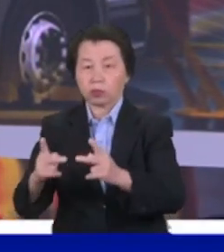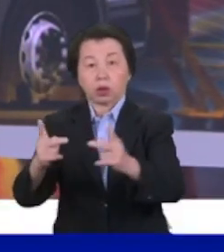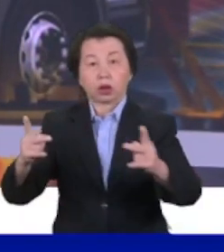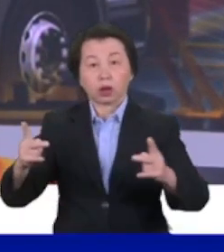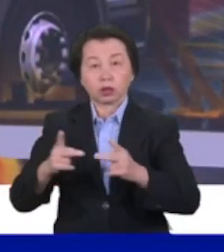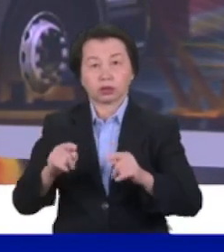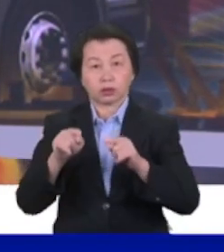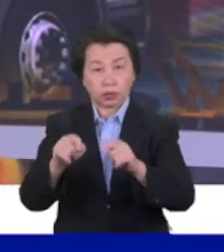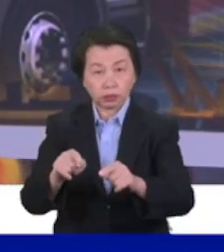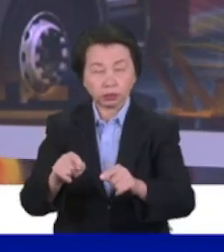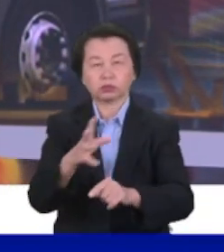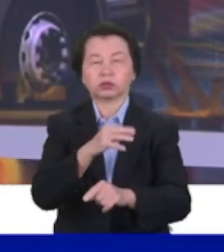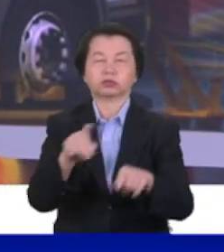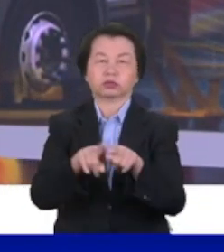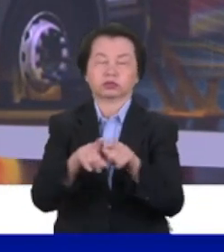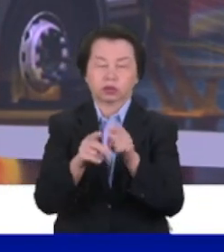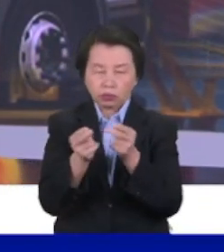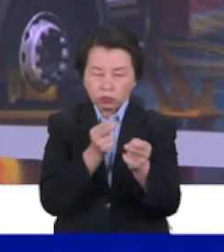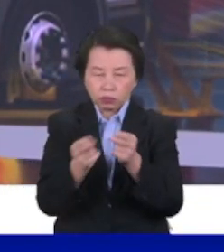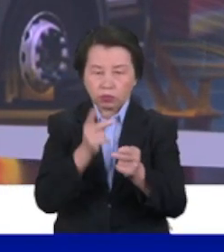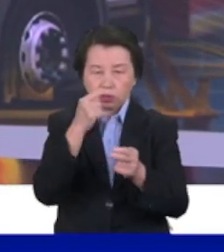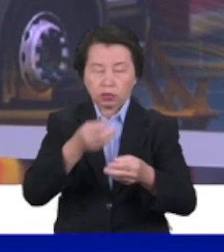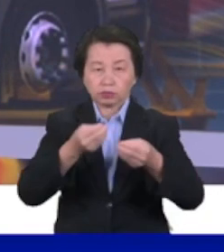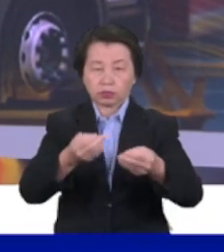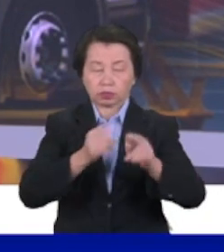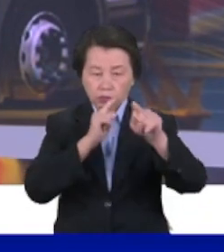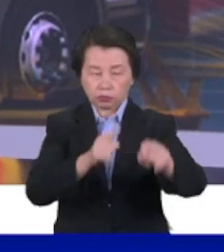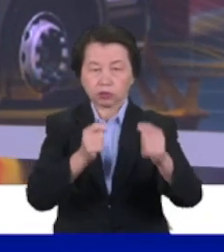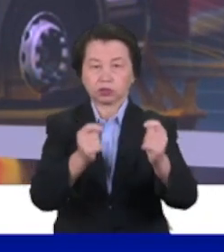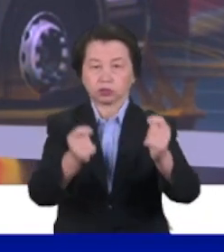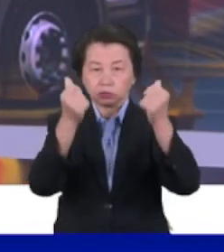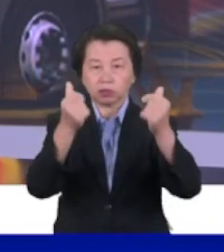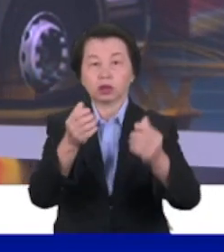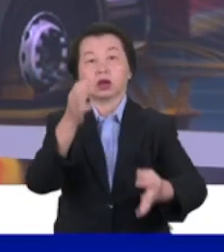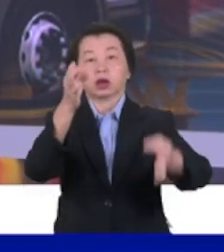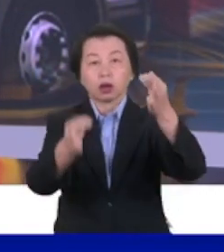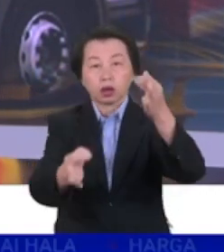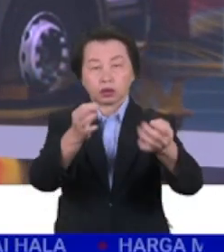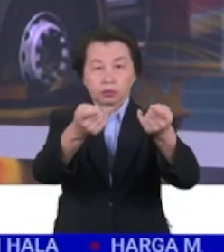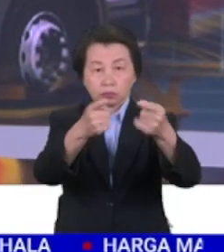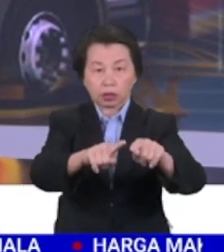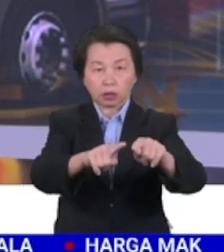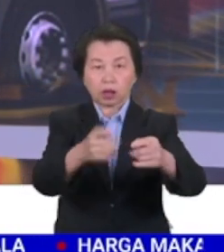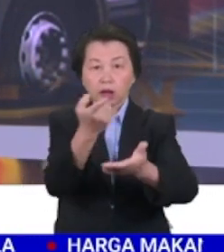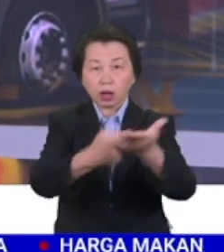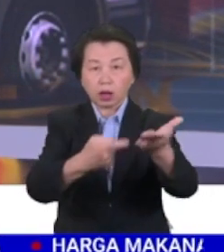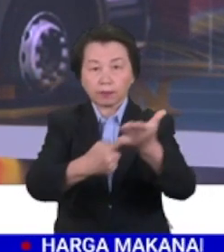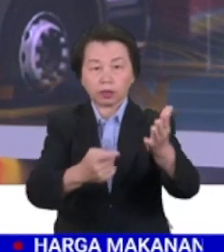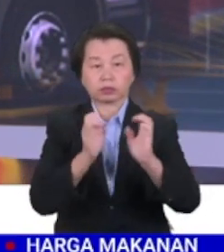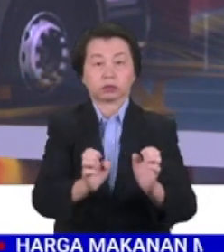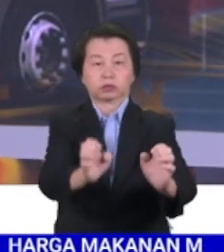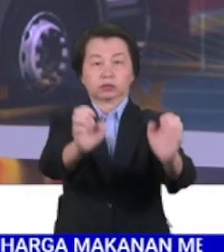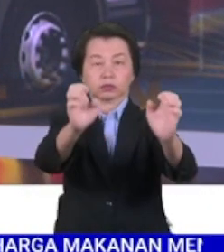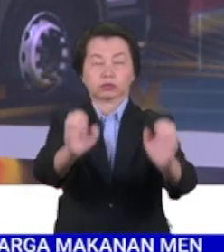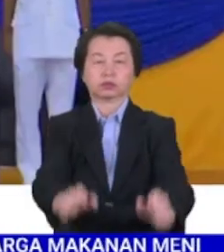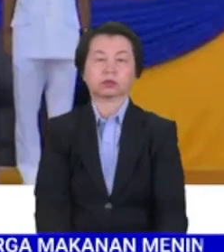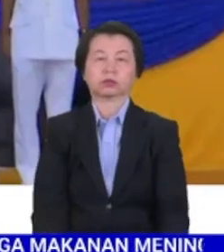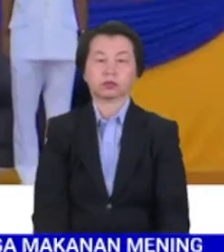kawasan berkenaan. Ia juga sebagai usaha untuk memberikan respon lebih cepat sekiranya berlaku sebarang kecemasan.